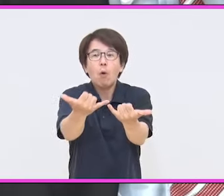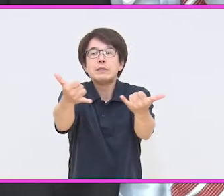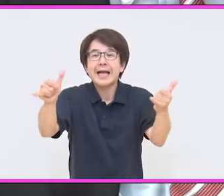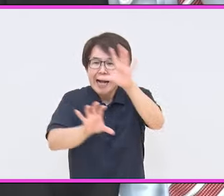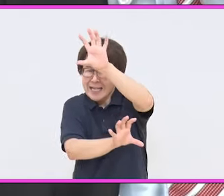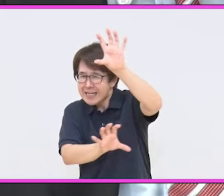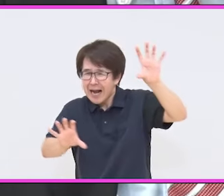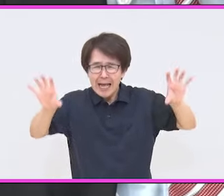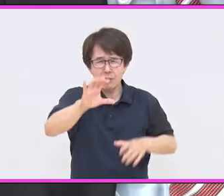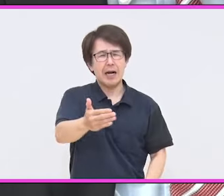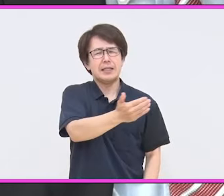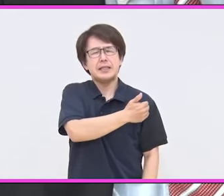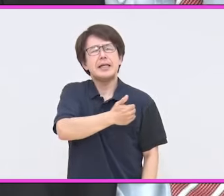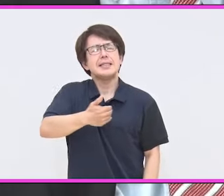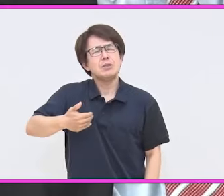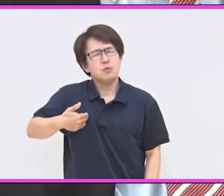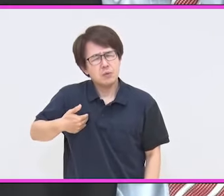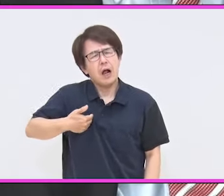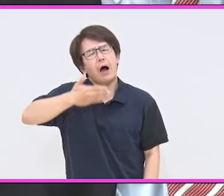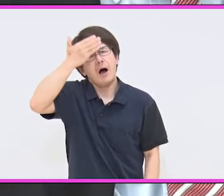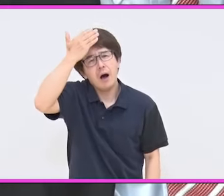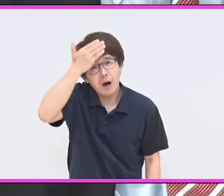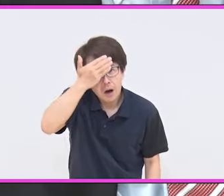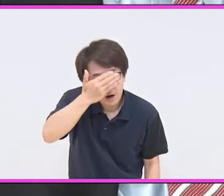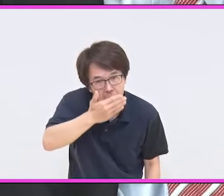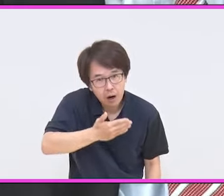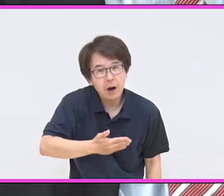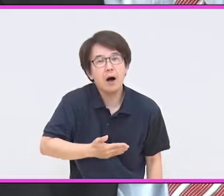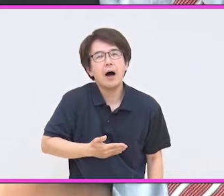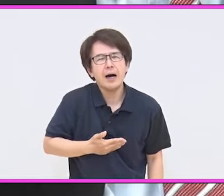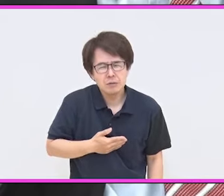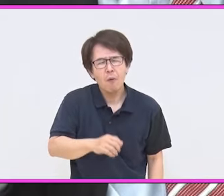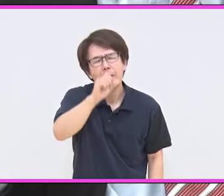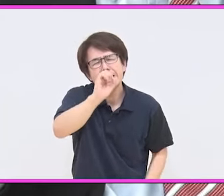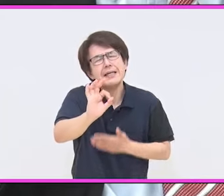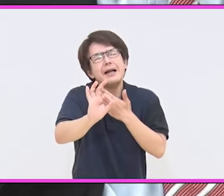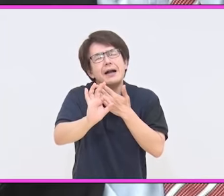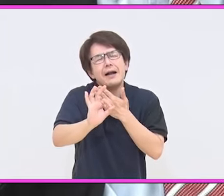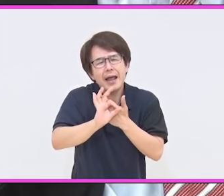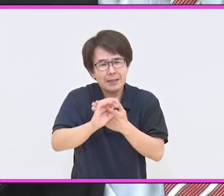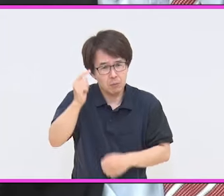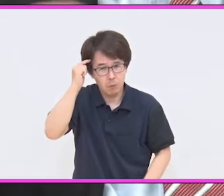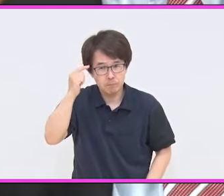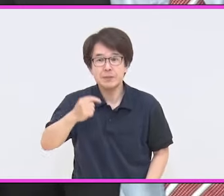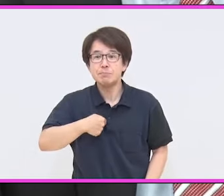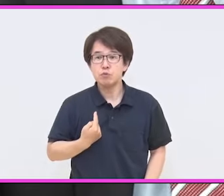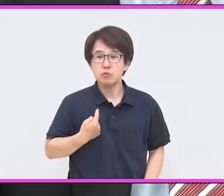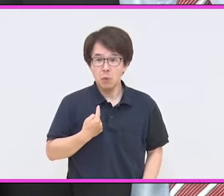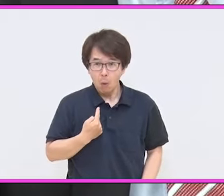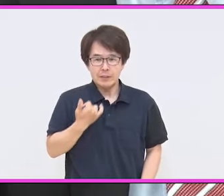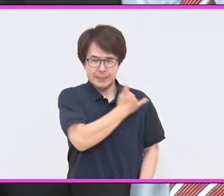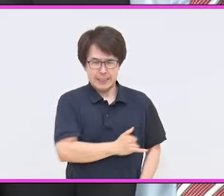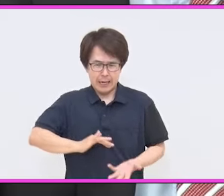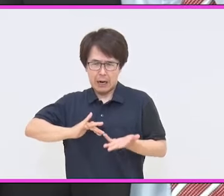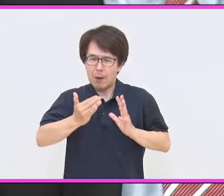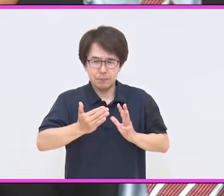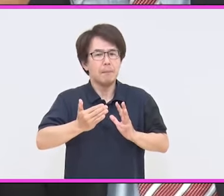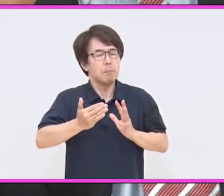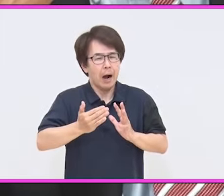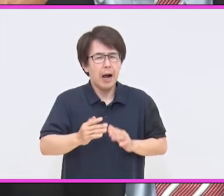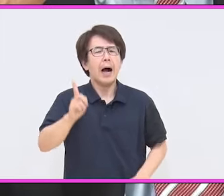革ができるんだというまあ好事例だなって、まあ人生観が変わった同時にやっぱりロンドンで起こった